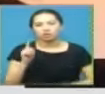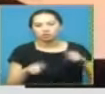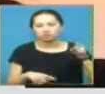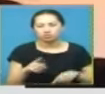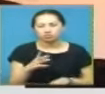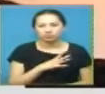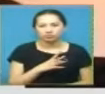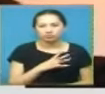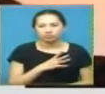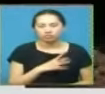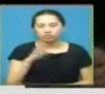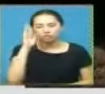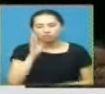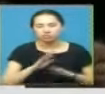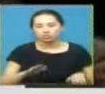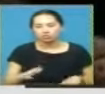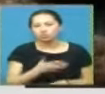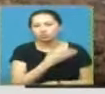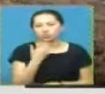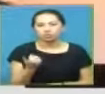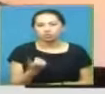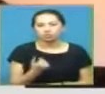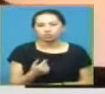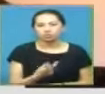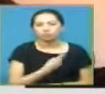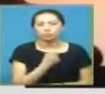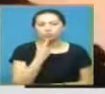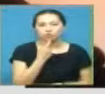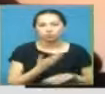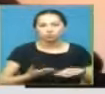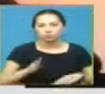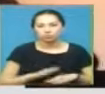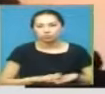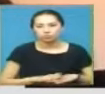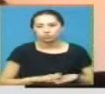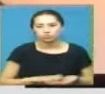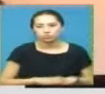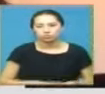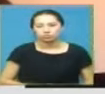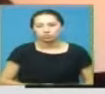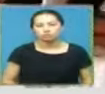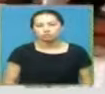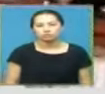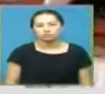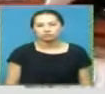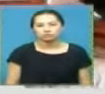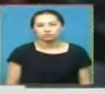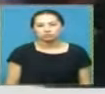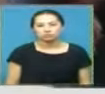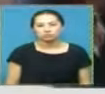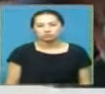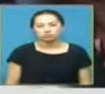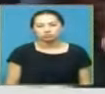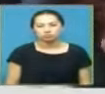алмаймын. Үйде бала да жоқ, келін де жоқ, күнімізді көре алмай әрең отырмыз. Биыл дейтін тіпті отопление жоқ қой жаным. Мұны мұздай